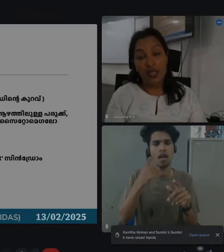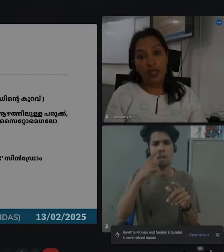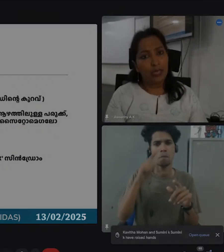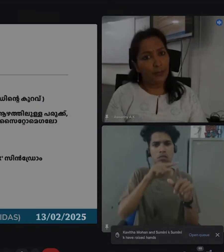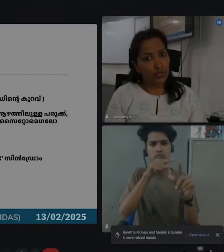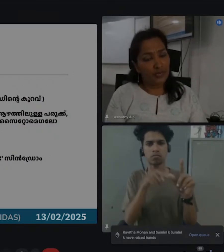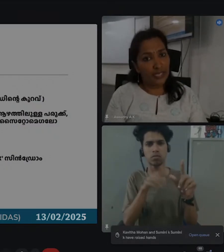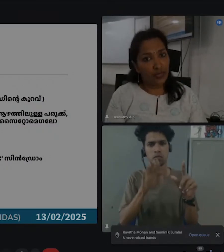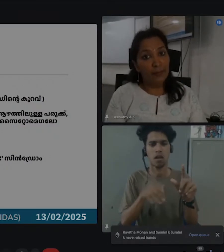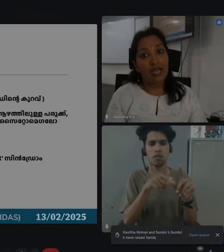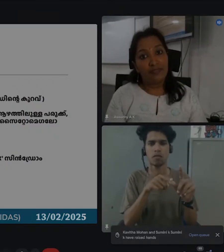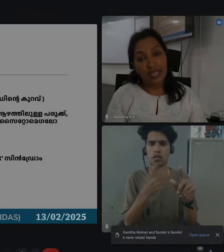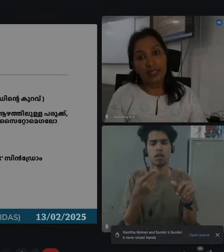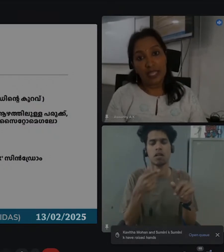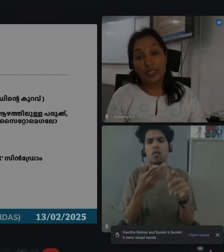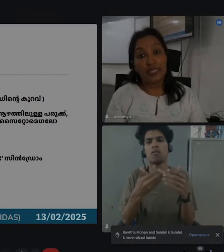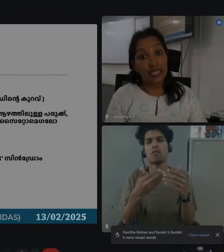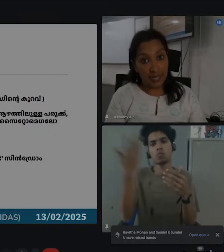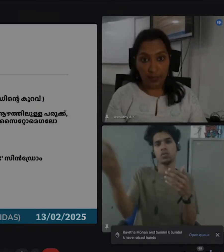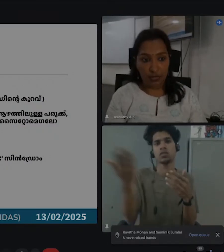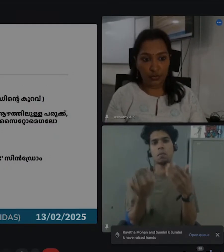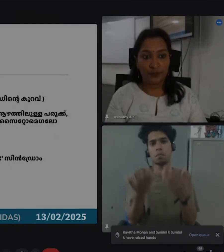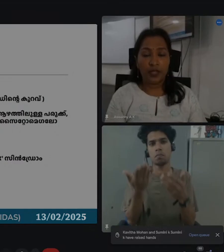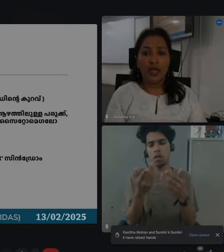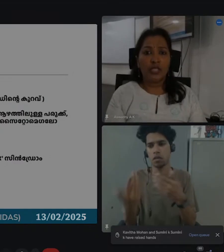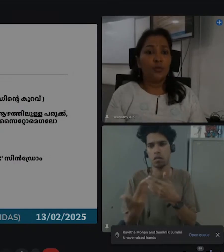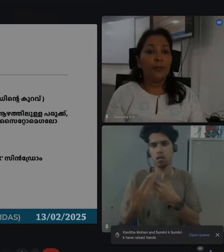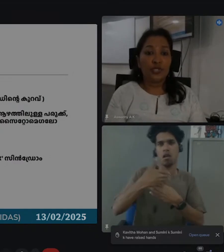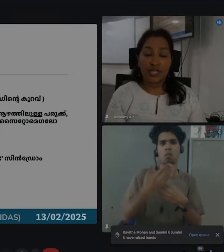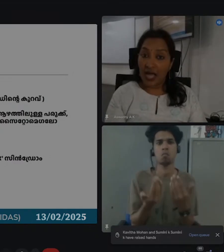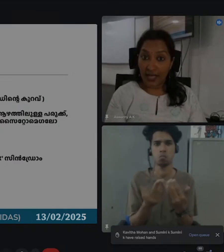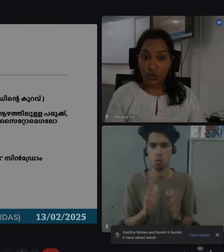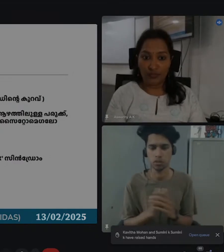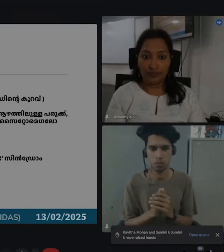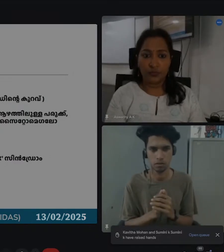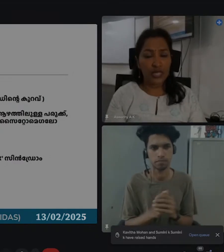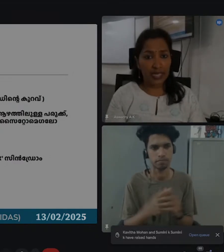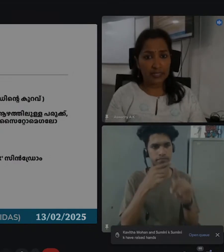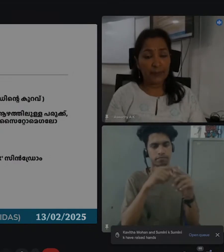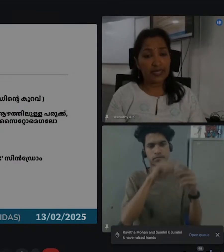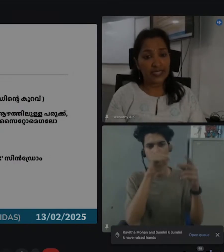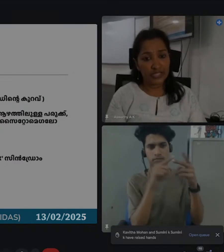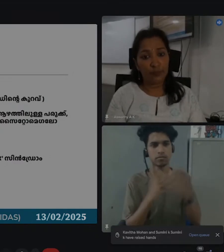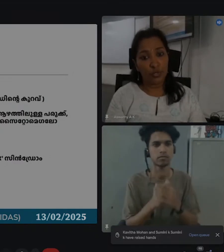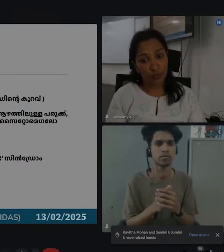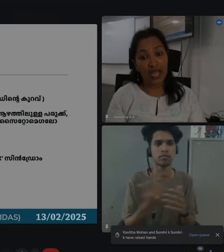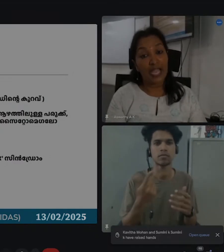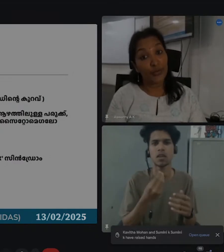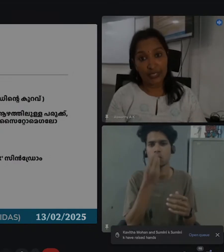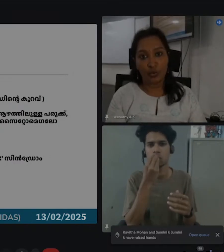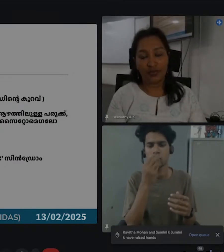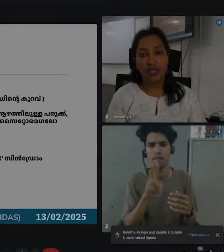കുഞ്ഞുങ്ങളിൽ ഭൗതിക വെല്ലുവിളി ഭാവിയിൽ നേരിടുന്നതിന് കാരണമാകുന്നു. അതുപോലെ പോഷകാഹാരക്കുറവ്, ഉദാഹരണത്തിന് പ്രസവത്തിന്